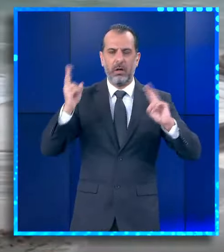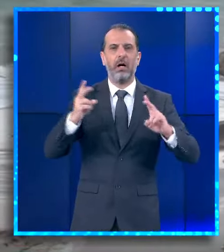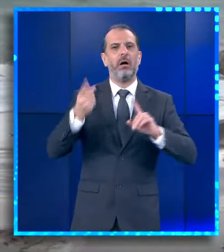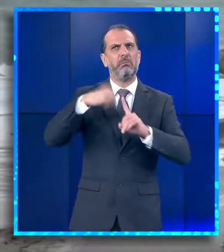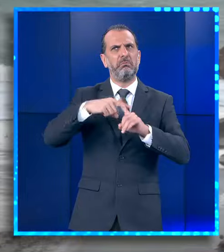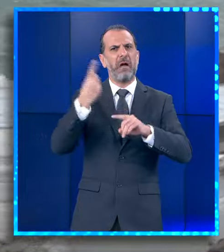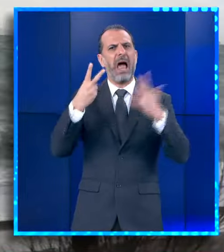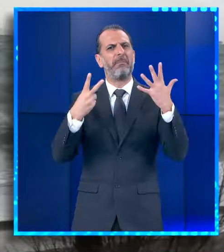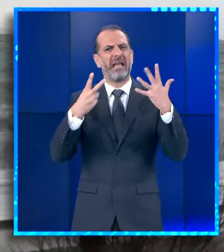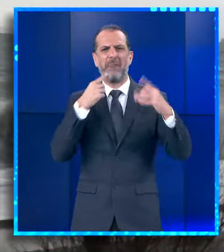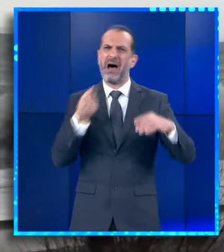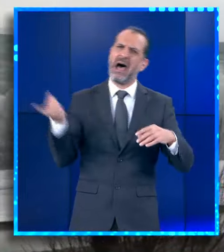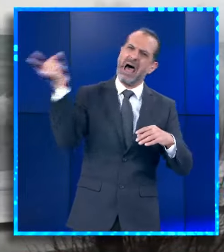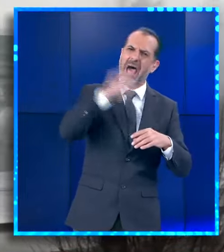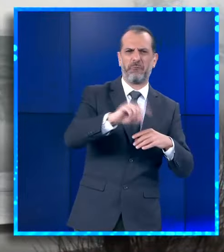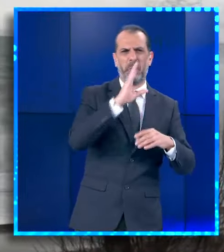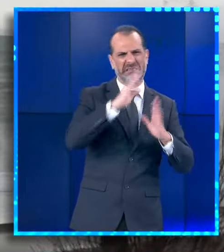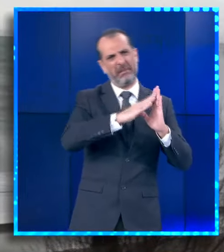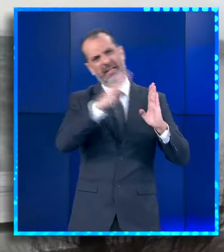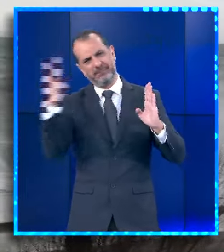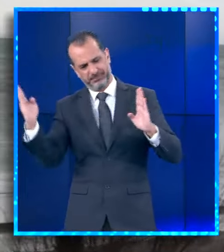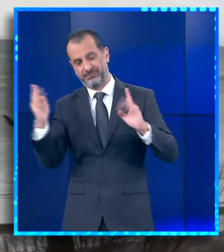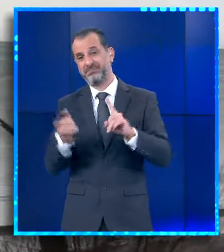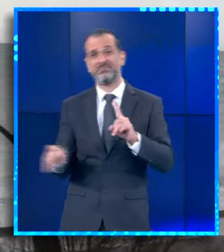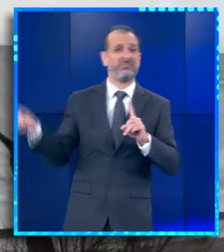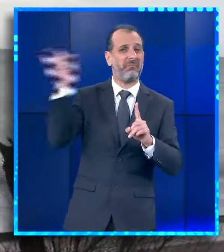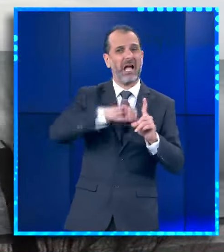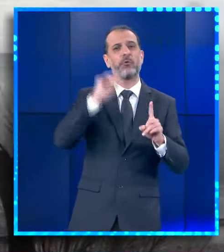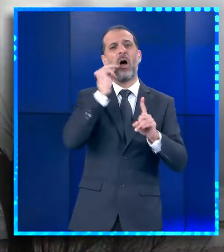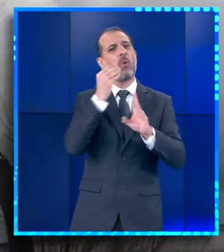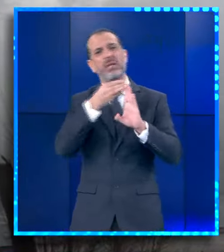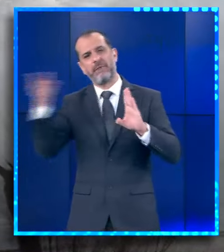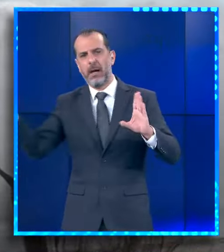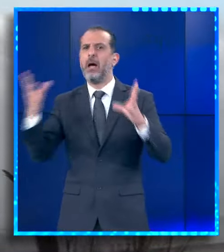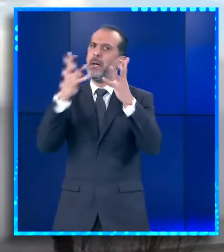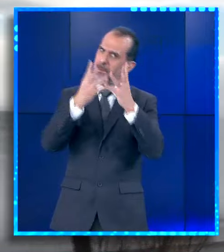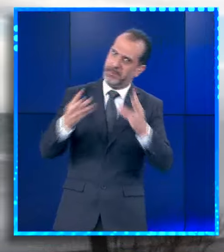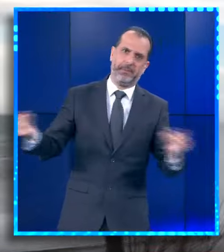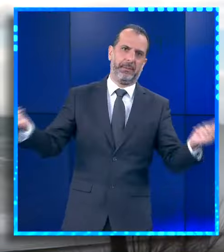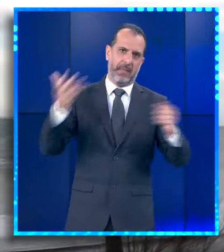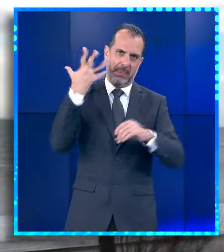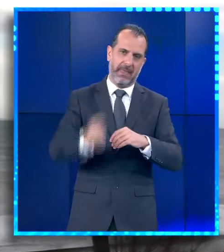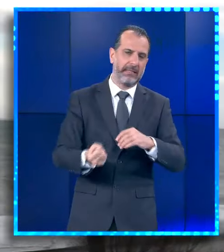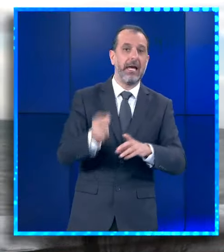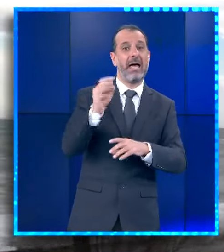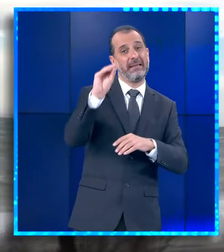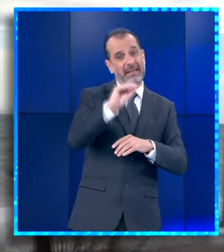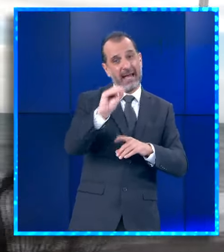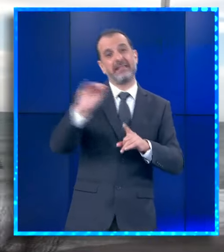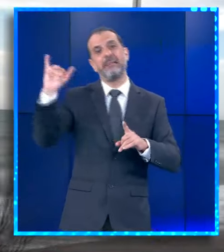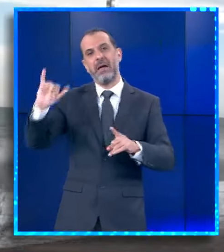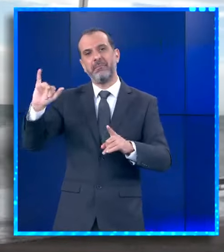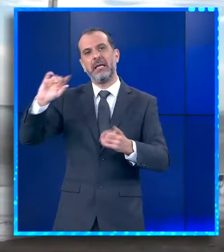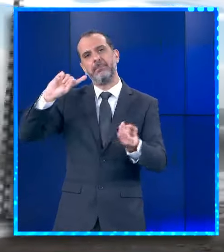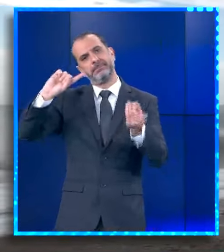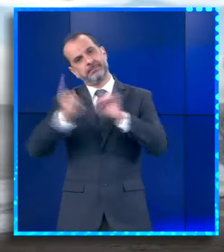μποφόρ μέχρι και αύριο περίπου το μεσημέρι. Από τις απογευματινές ώρες εξασθενούν σημαντικά και μάλιστα Τετάρτη-Πέμπτη γυρίζουν σε